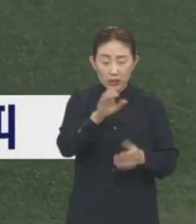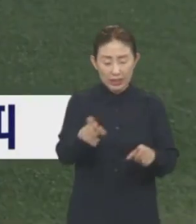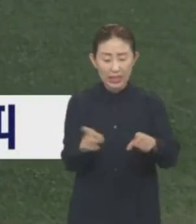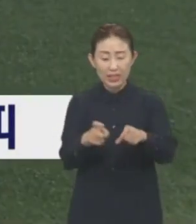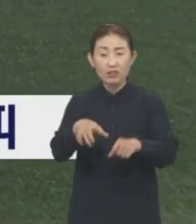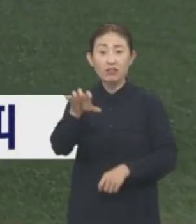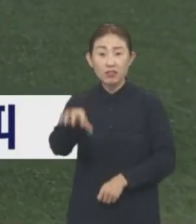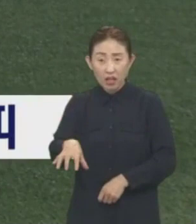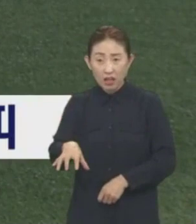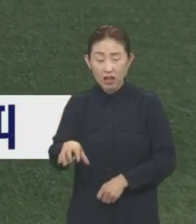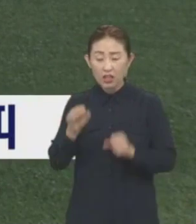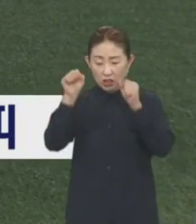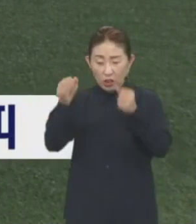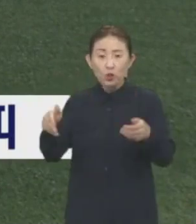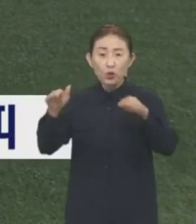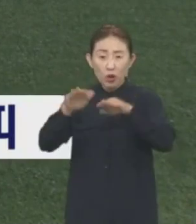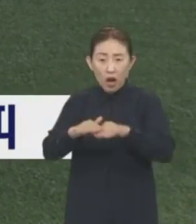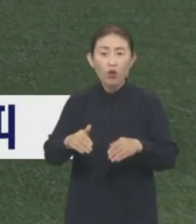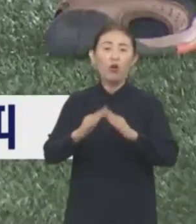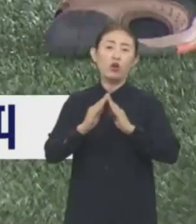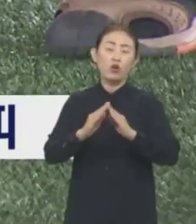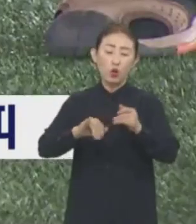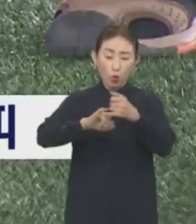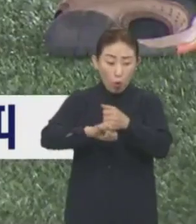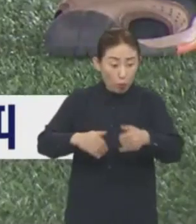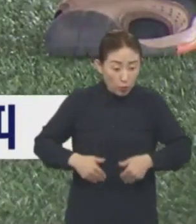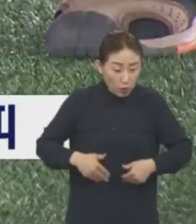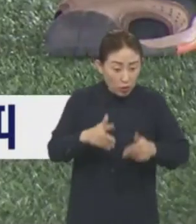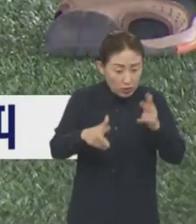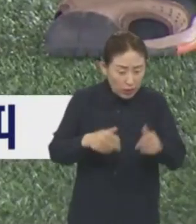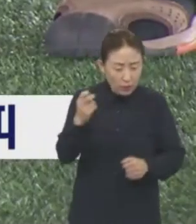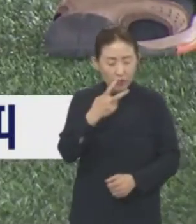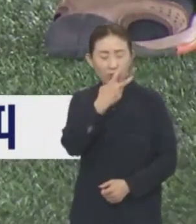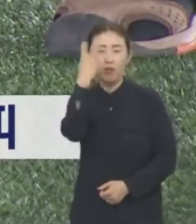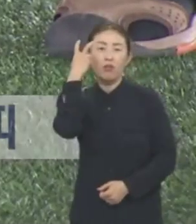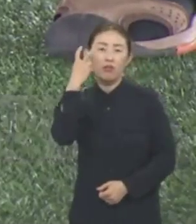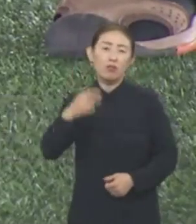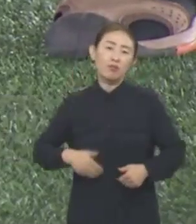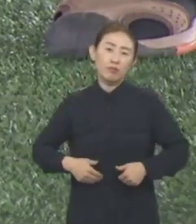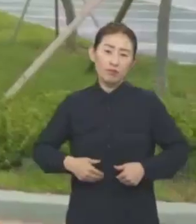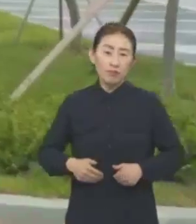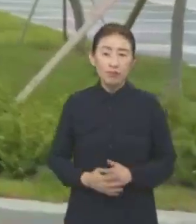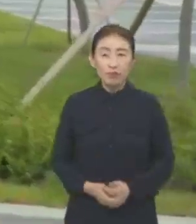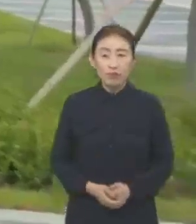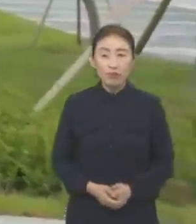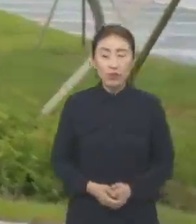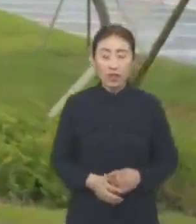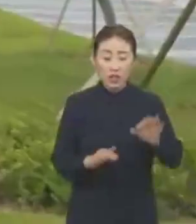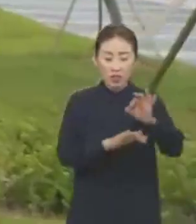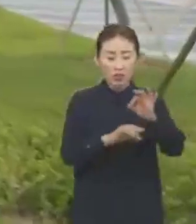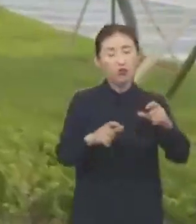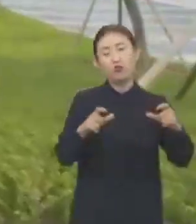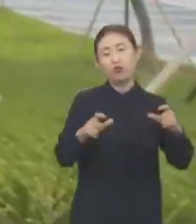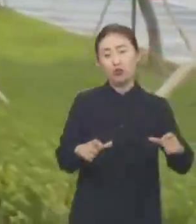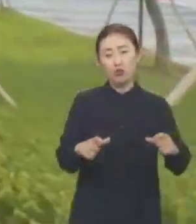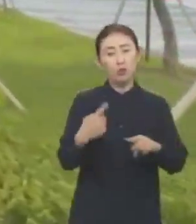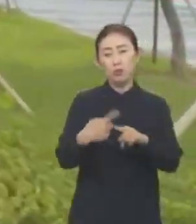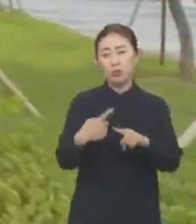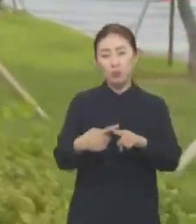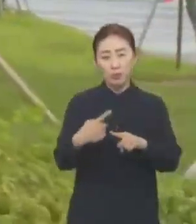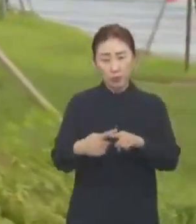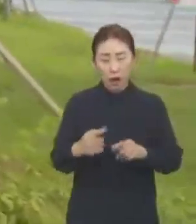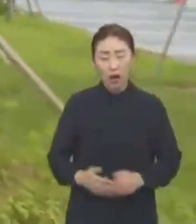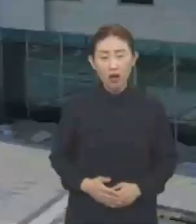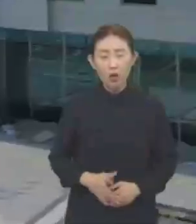게이트볼장, 다목적 체육관 건립 등 필요한 사업들도 재조정이 불가피합니다. 서천군도 강도 높은